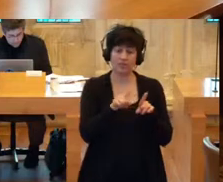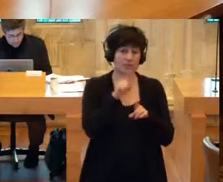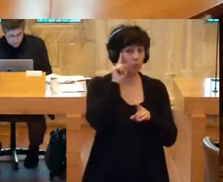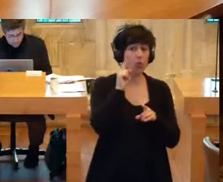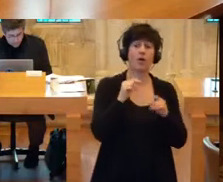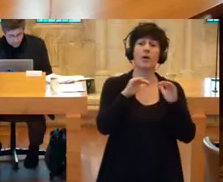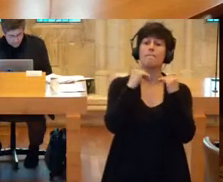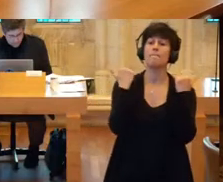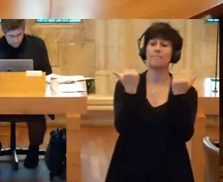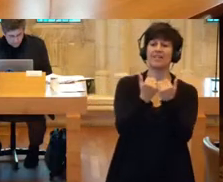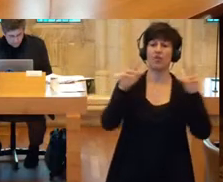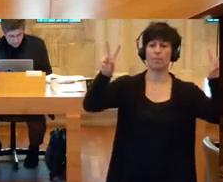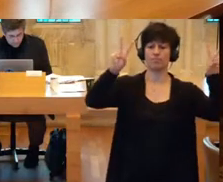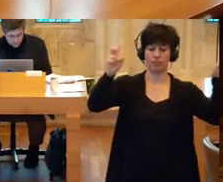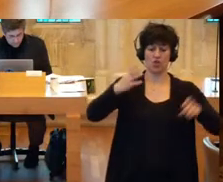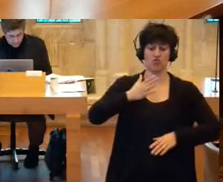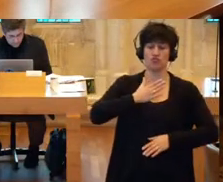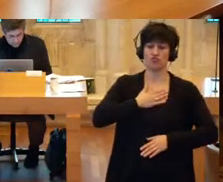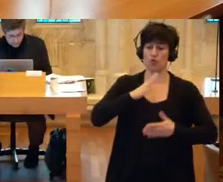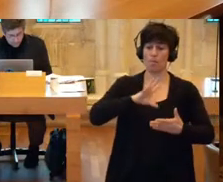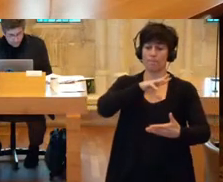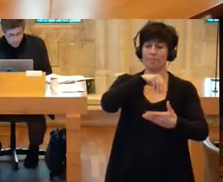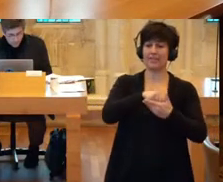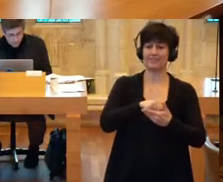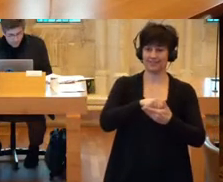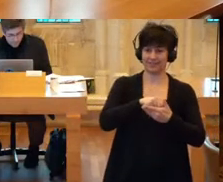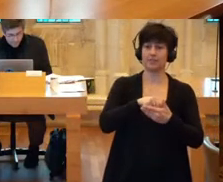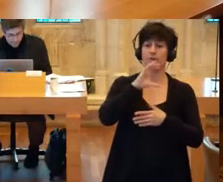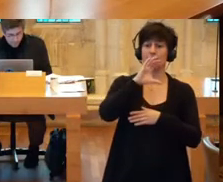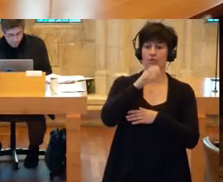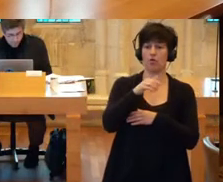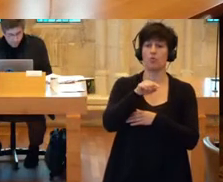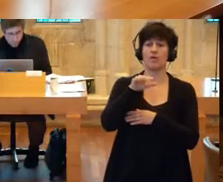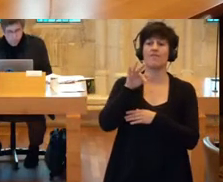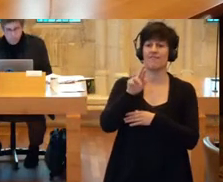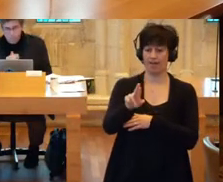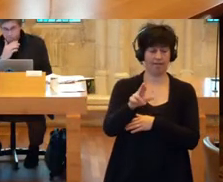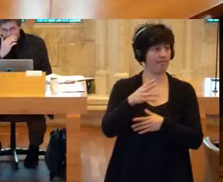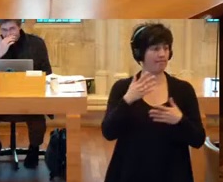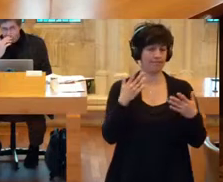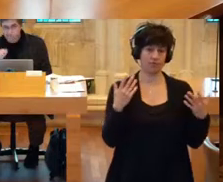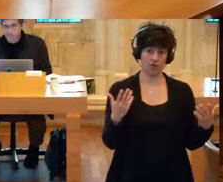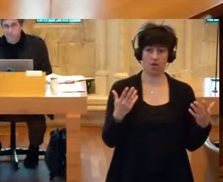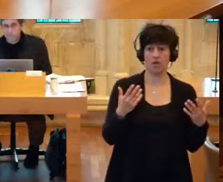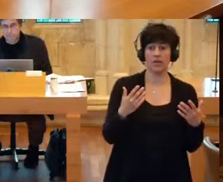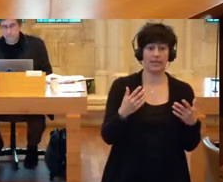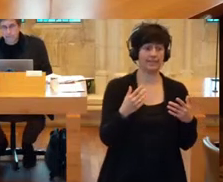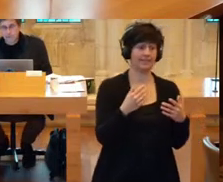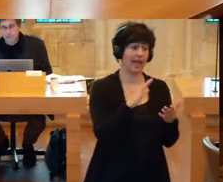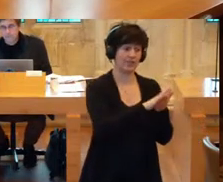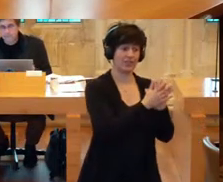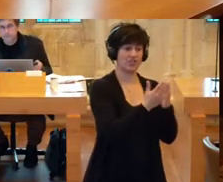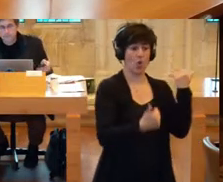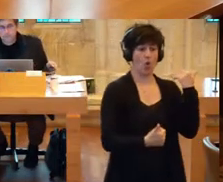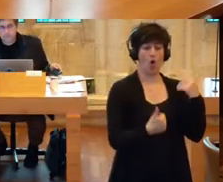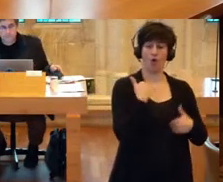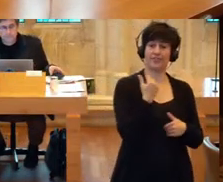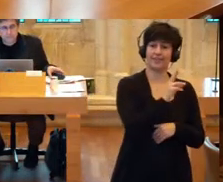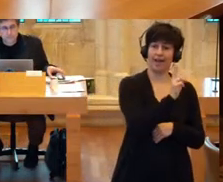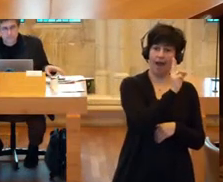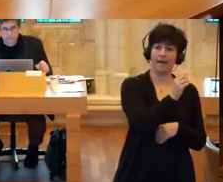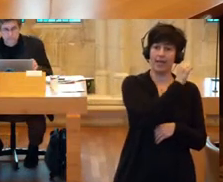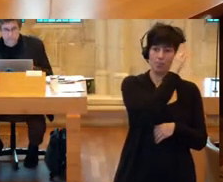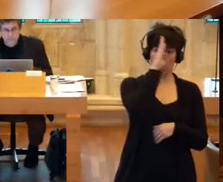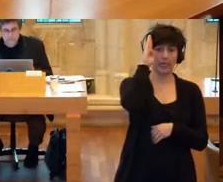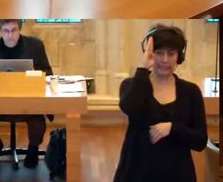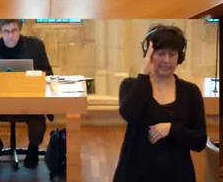la plateforme jeparticipeacamp.fr, notamment porté par l'association Andy Rare et Poli, avec le soutien